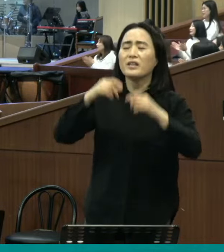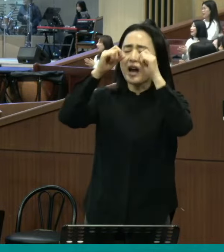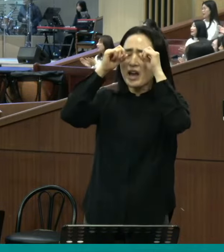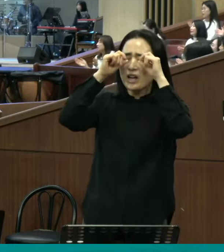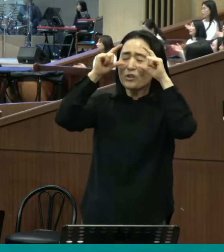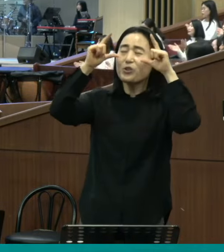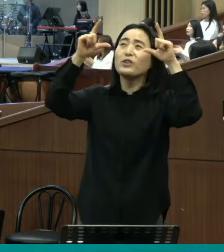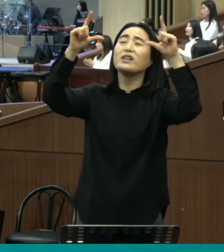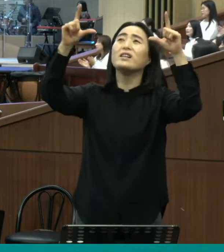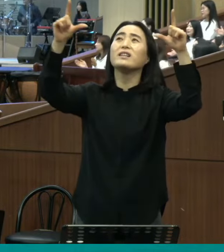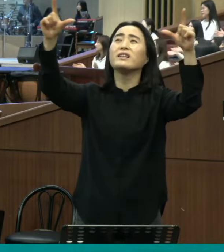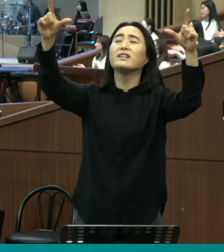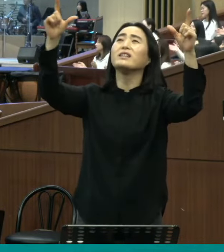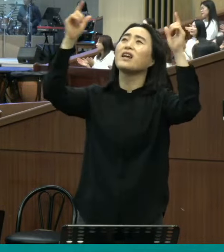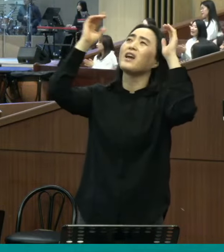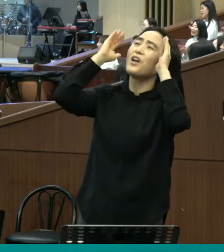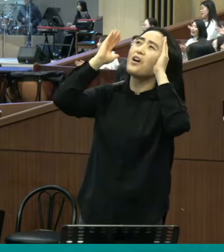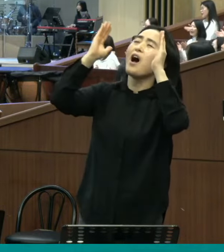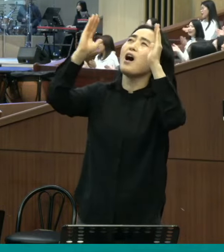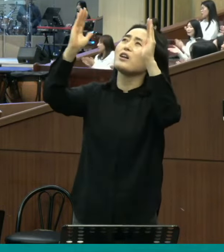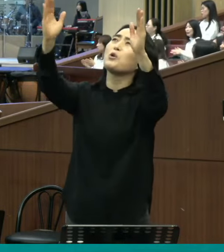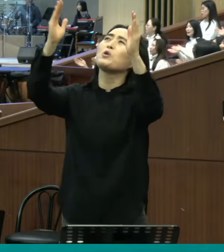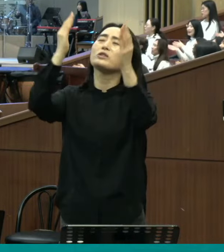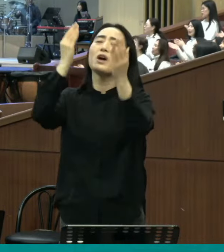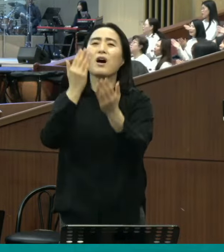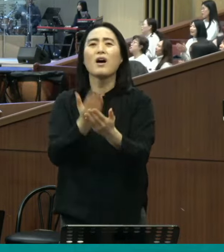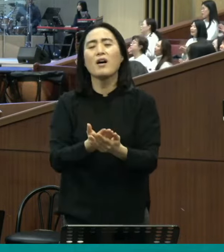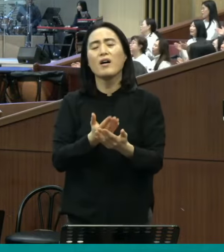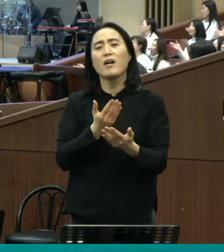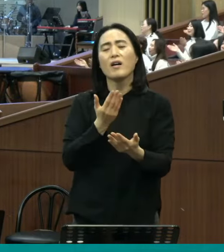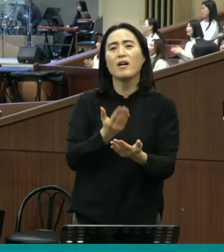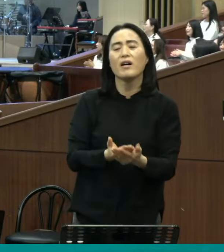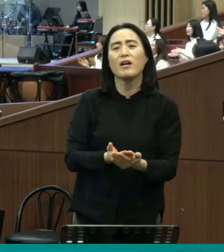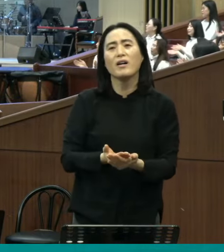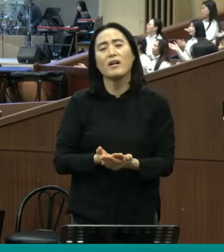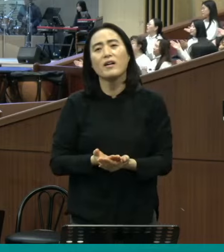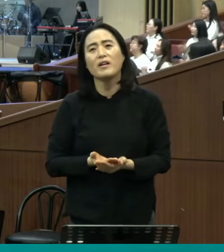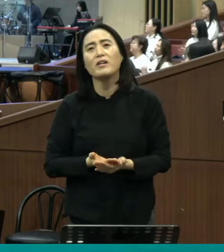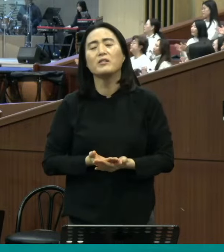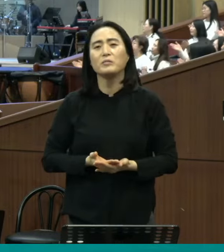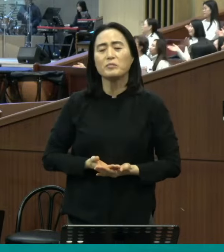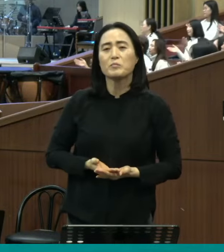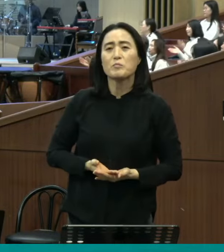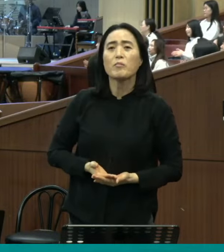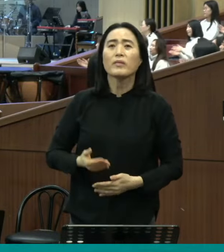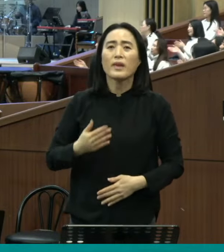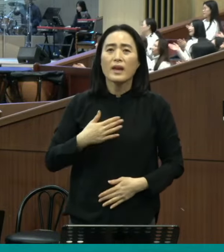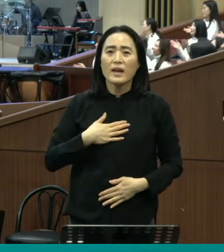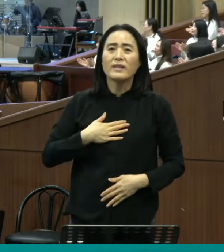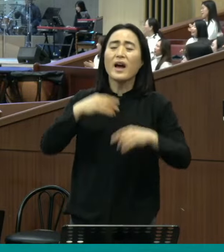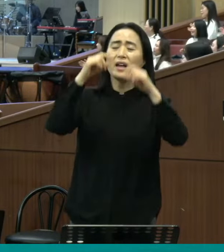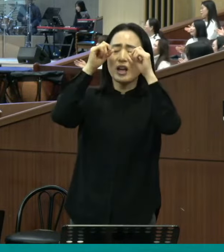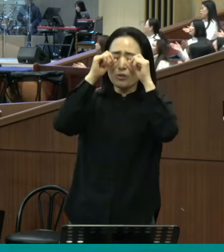나의 눈을 뜨게 하소서. 나의 눈을 뜨게 하소서.